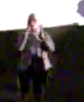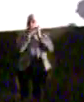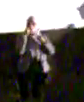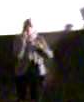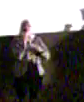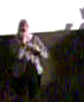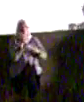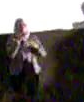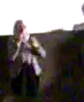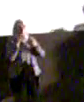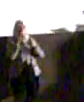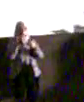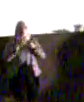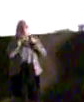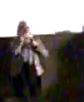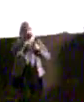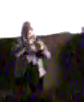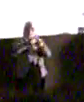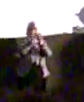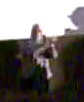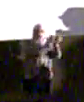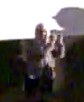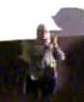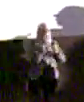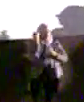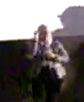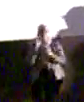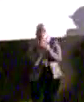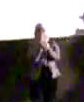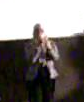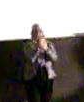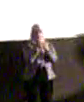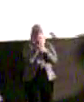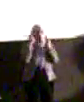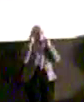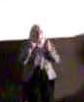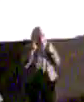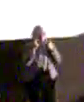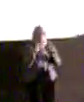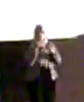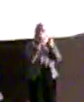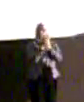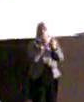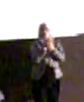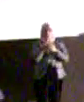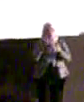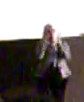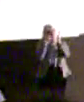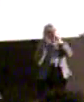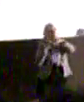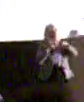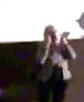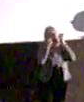النصوص، واقترحنا البدائل. ونذكر بأن ما اقترحناه نجد بعض الصدى له. المكاسب بدأت تظهر.